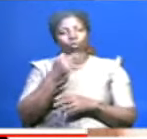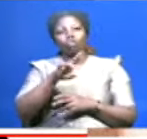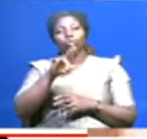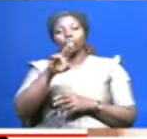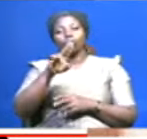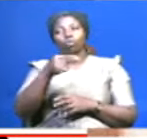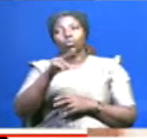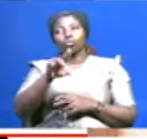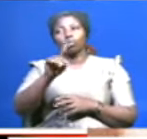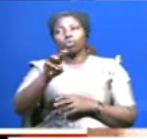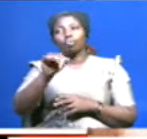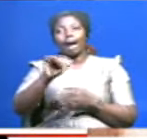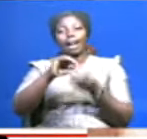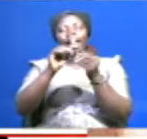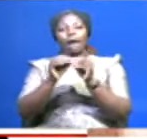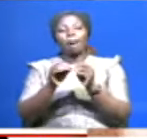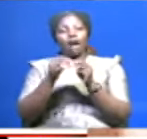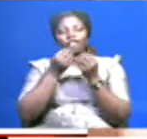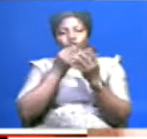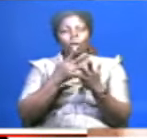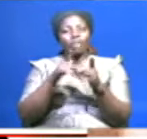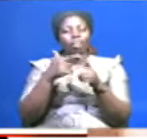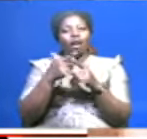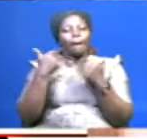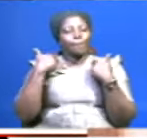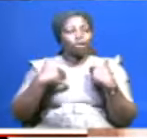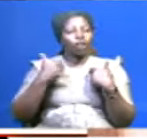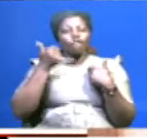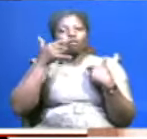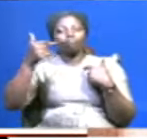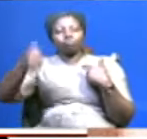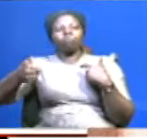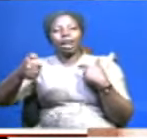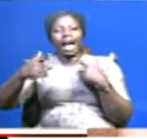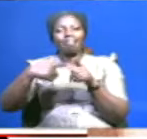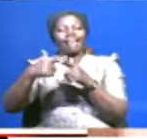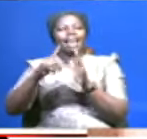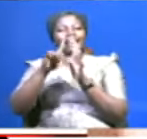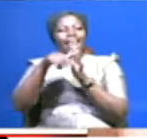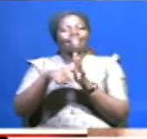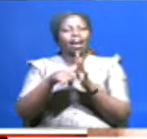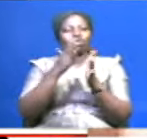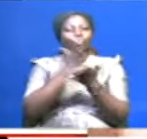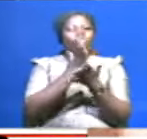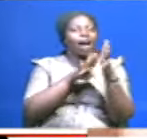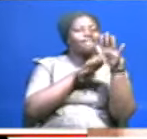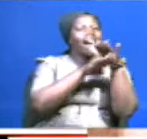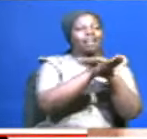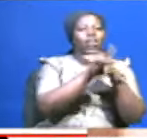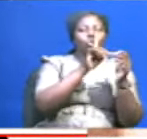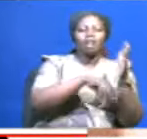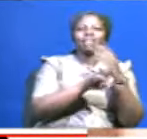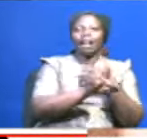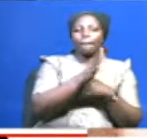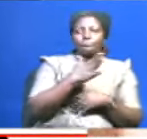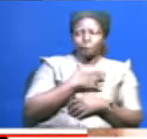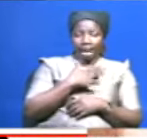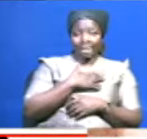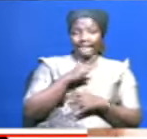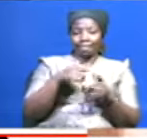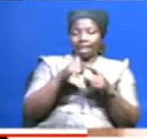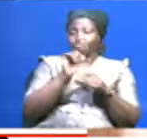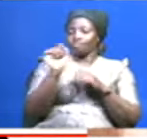nikamkatia simu. Kumkatia simu kidogo nikapata kuwa ashani hack kwa WhatsApp. Anatumania watu